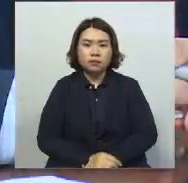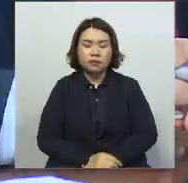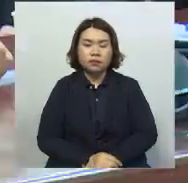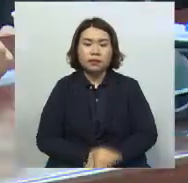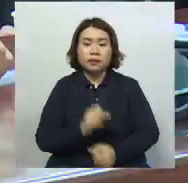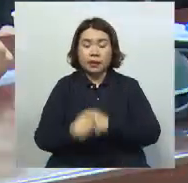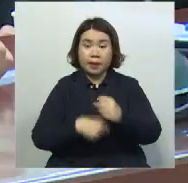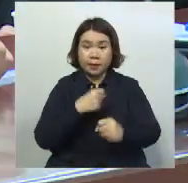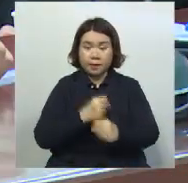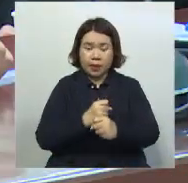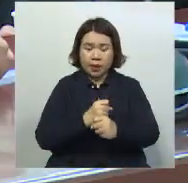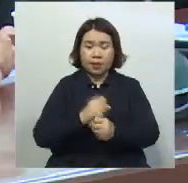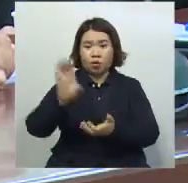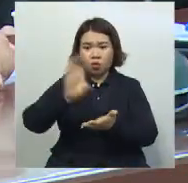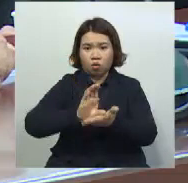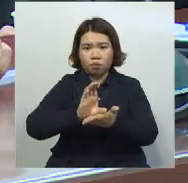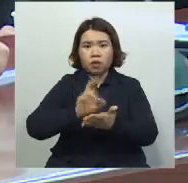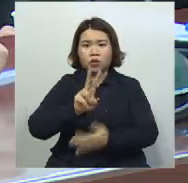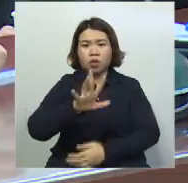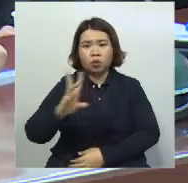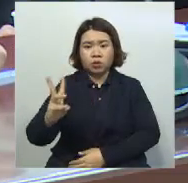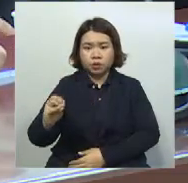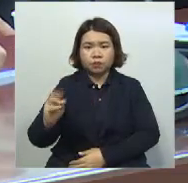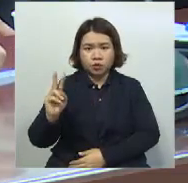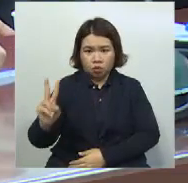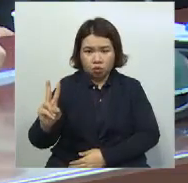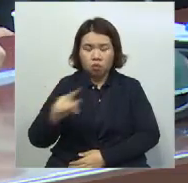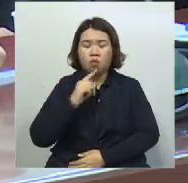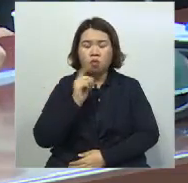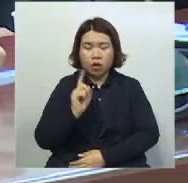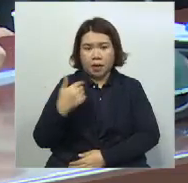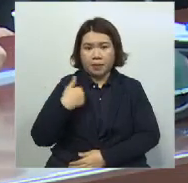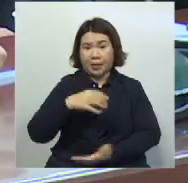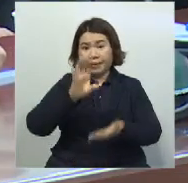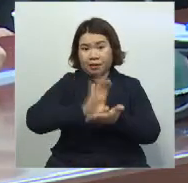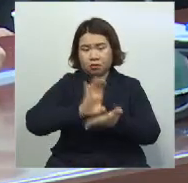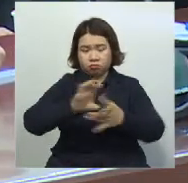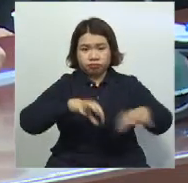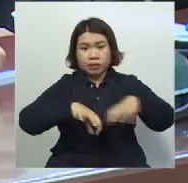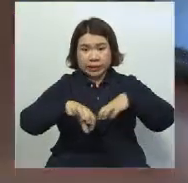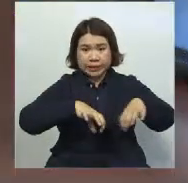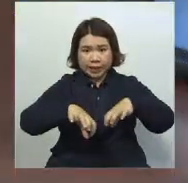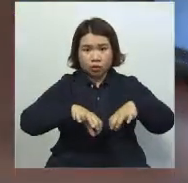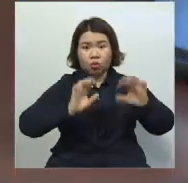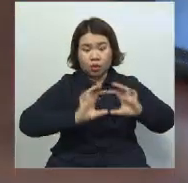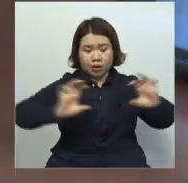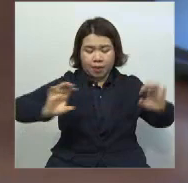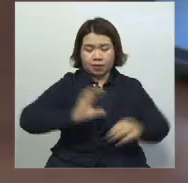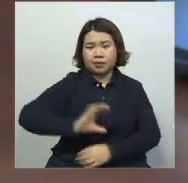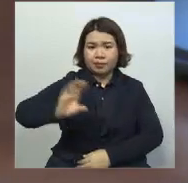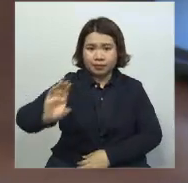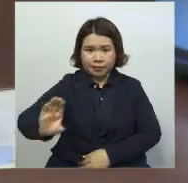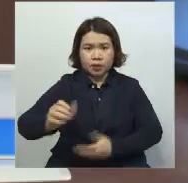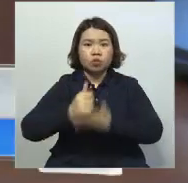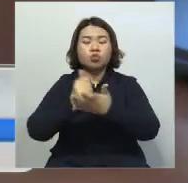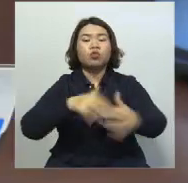ส่วนปีงบประมาณ2562นะคะทางกรมทรัพยากรน้ำบาดาลก็ได้รับจัดการจัดสมงบประมาณจากรัฐบาลเนี่ยเพื่อที่จะช่วยเ